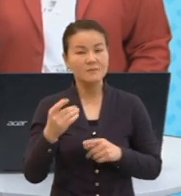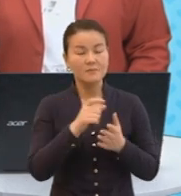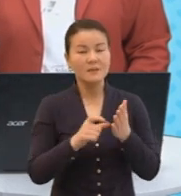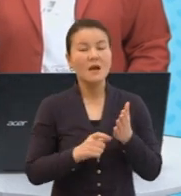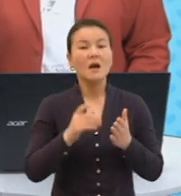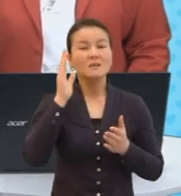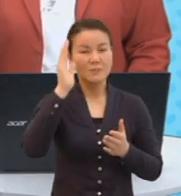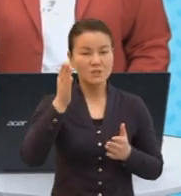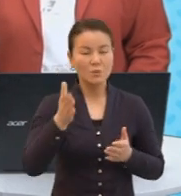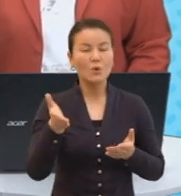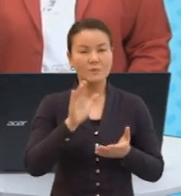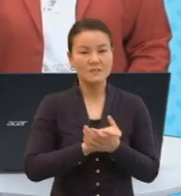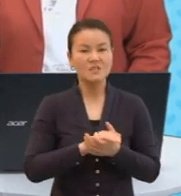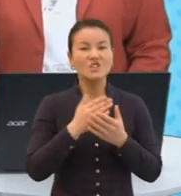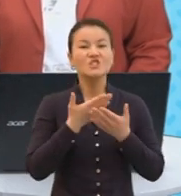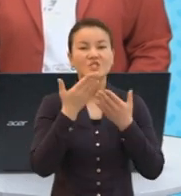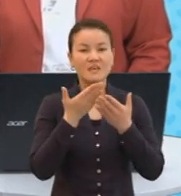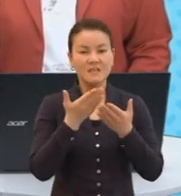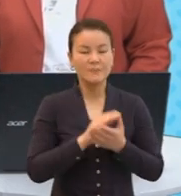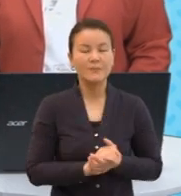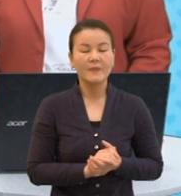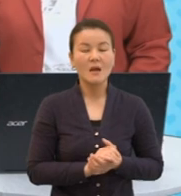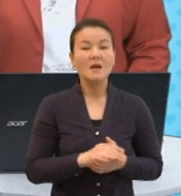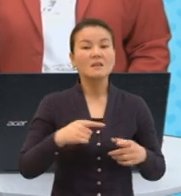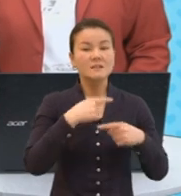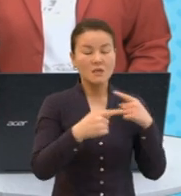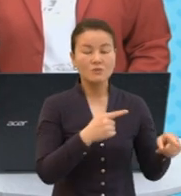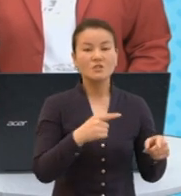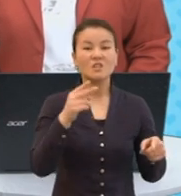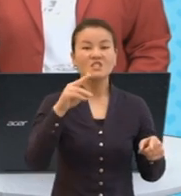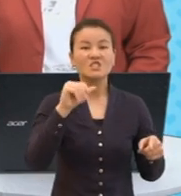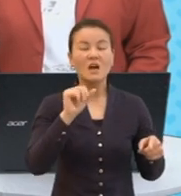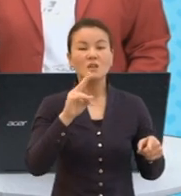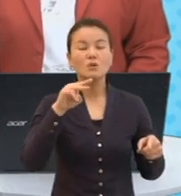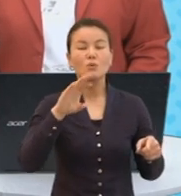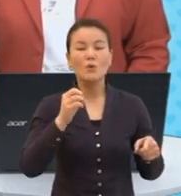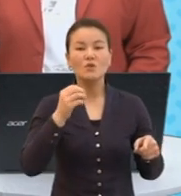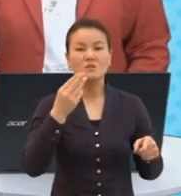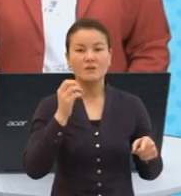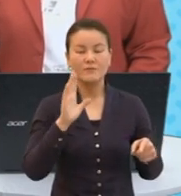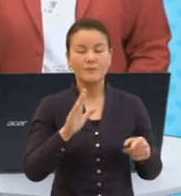чтения. Дальше вы должны были записать фамилию Джантошев,